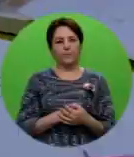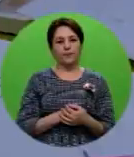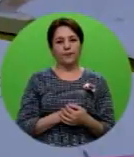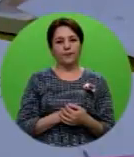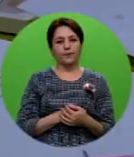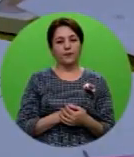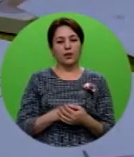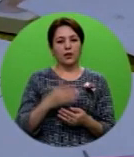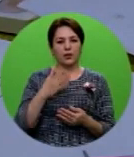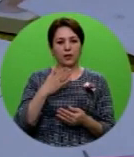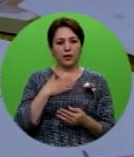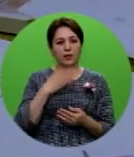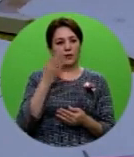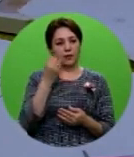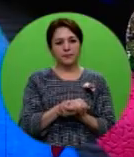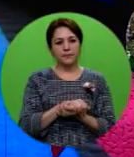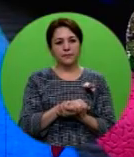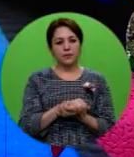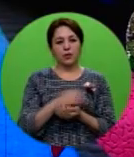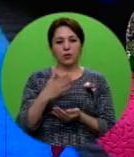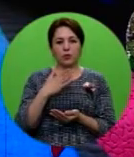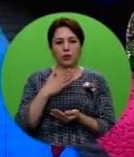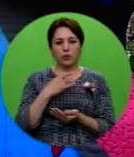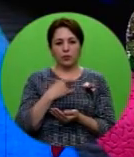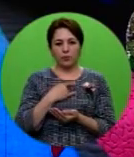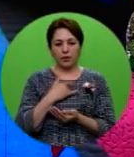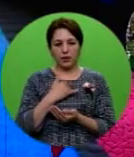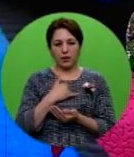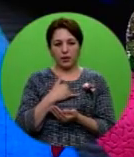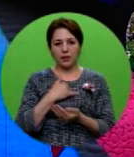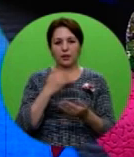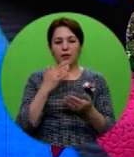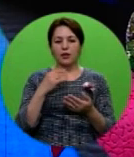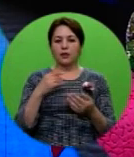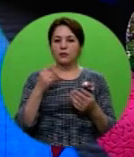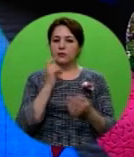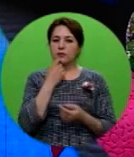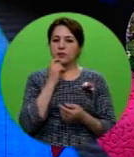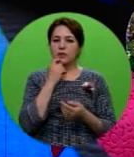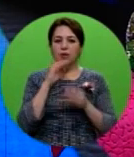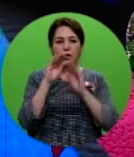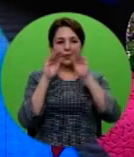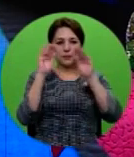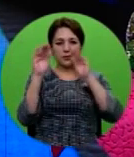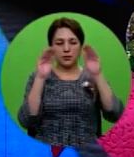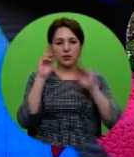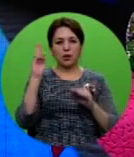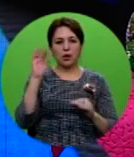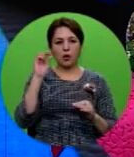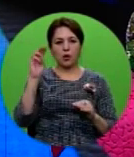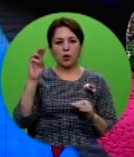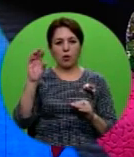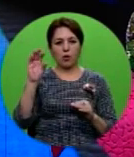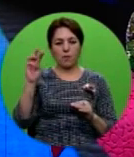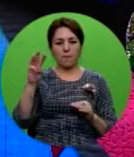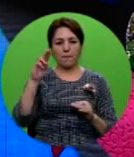блюда. Я черчу еще одну окружность. У меня предполагается более сложная орнаментальная композиция. Для этого